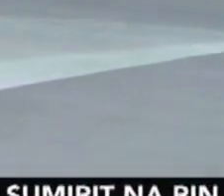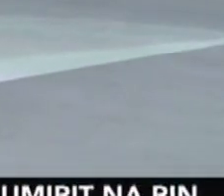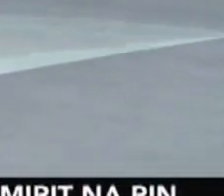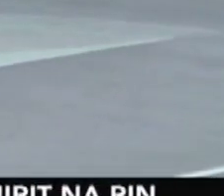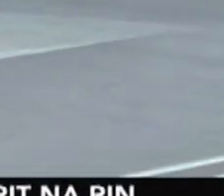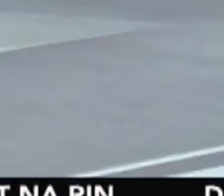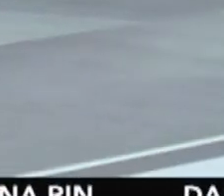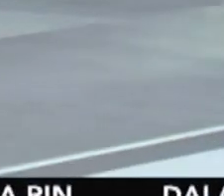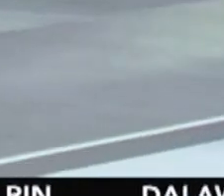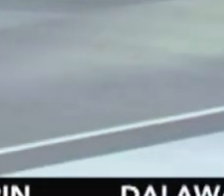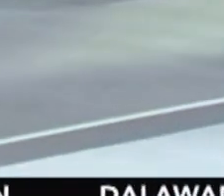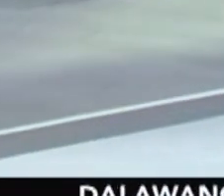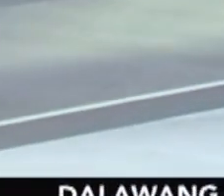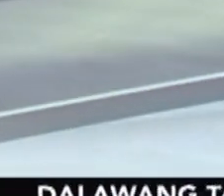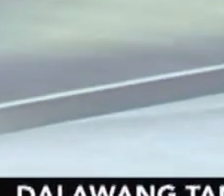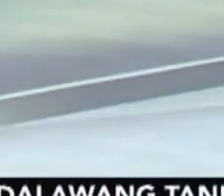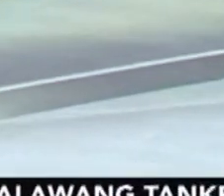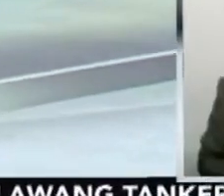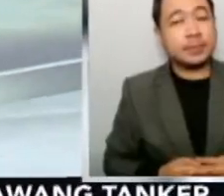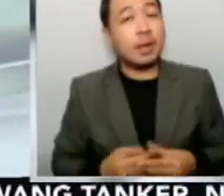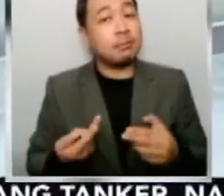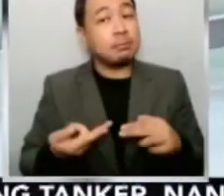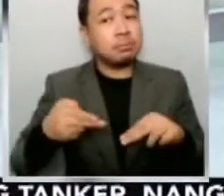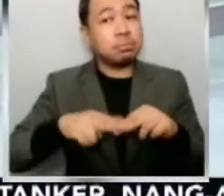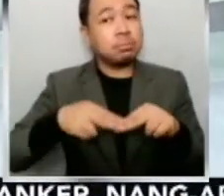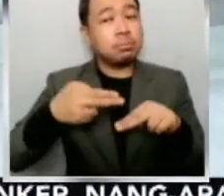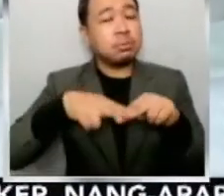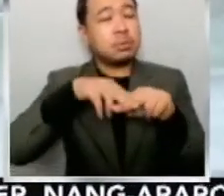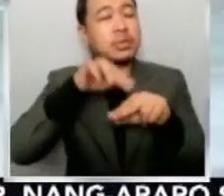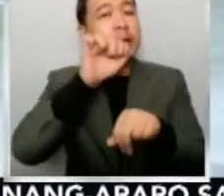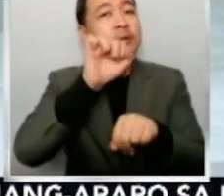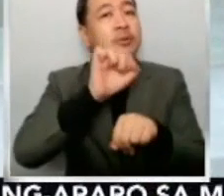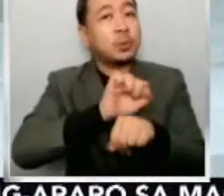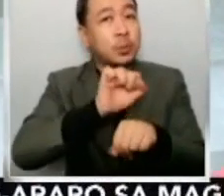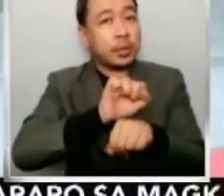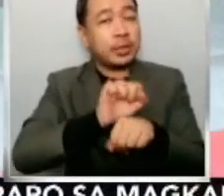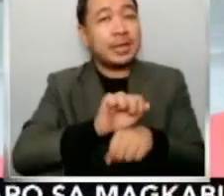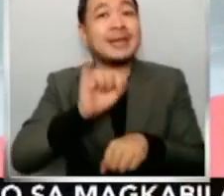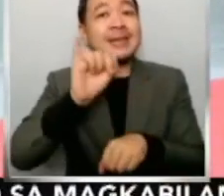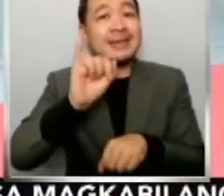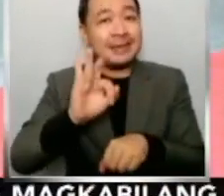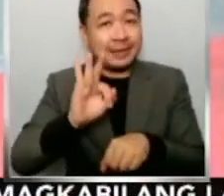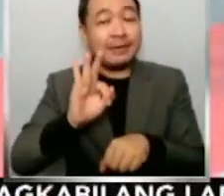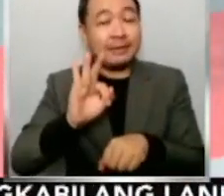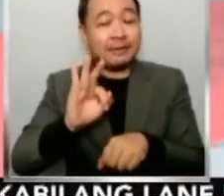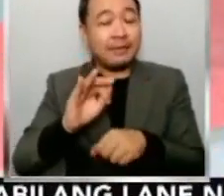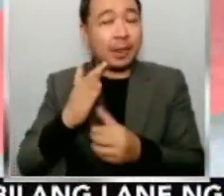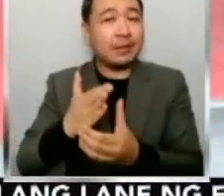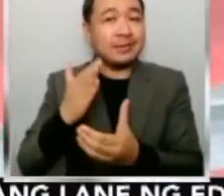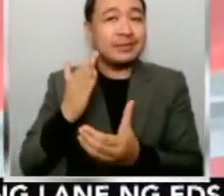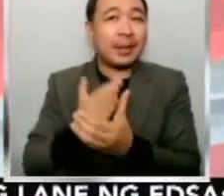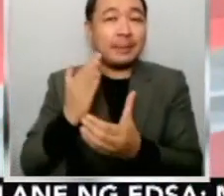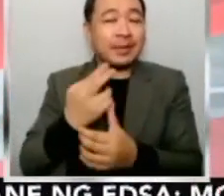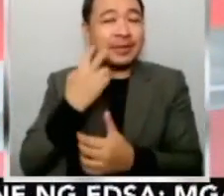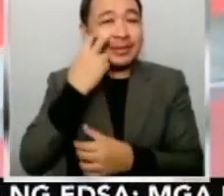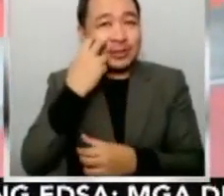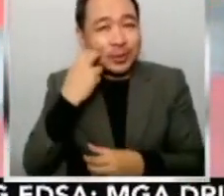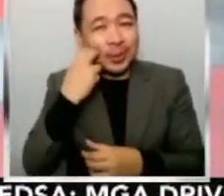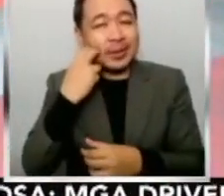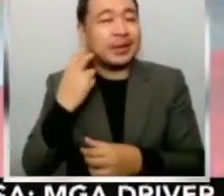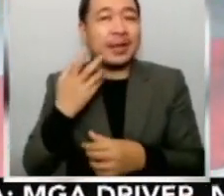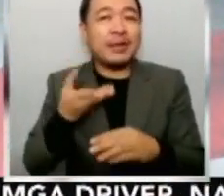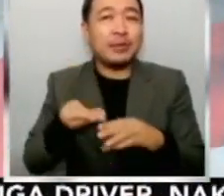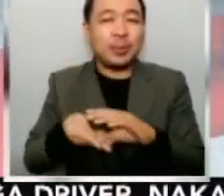Tapos daw ang trabaho kung mauubos ang katiwalian at kawatan sa bansa. Ayon po yan sa Tambalang